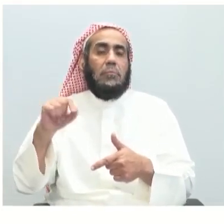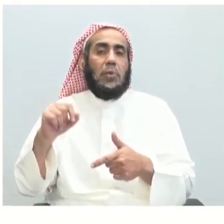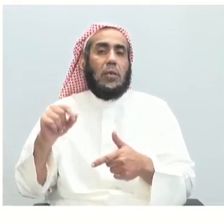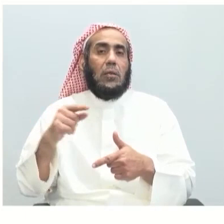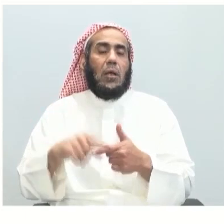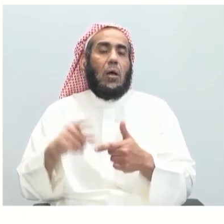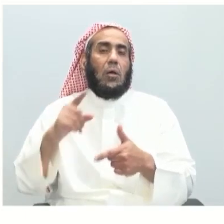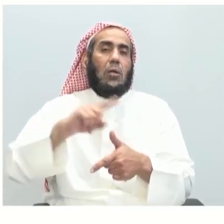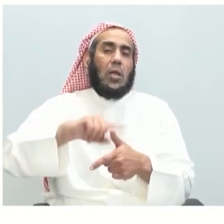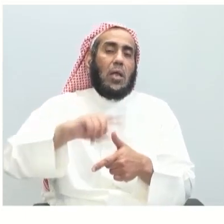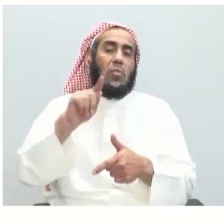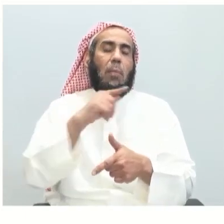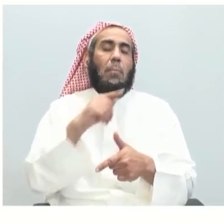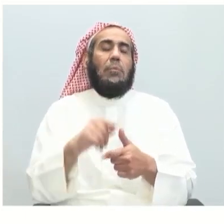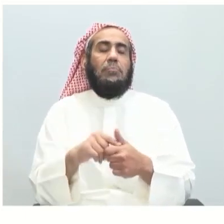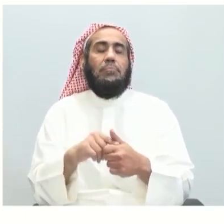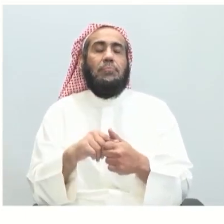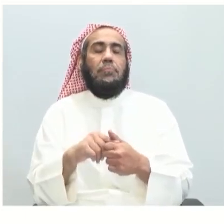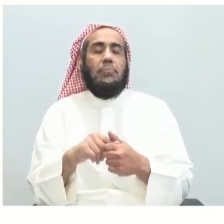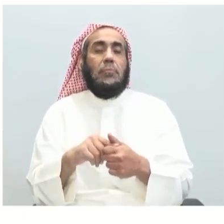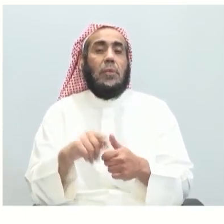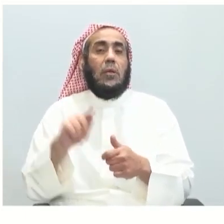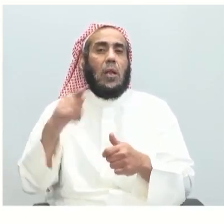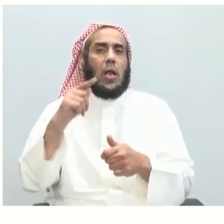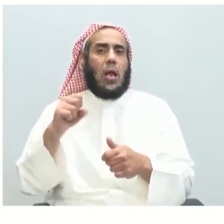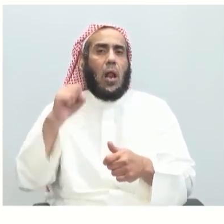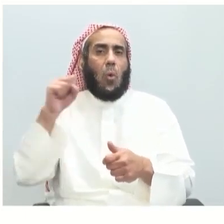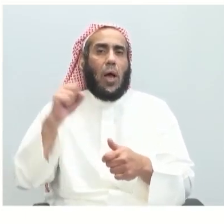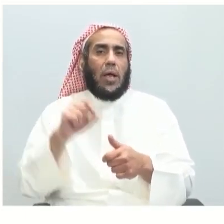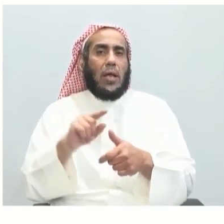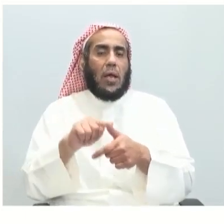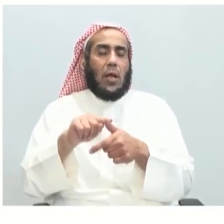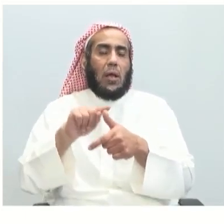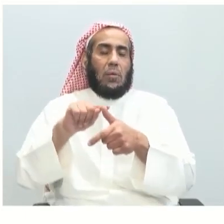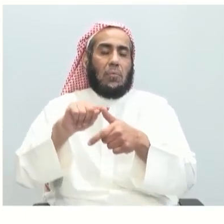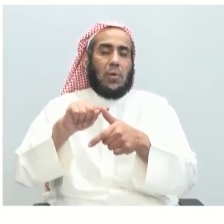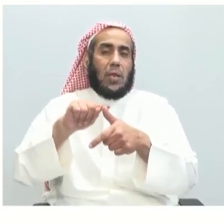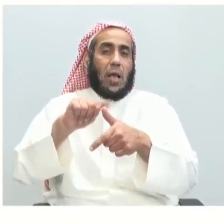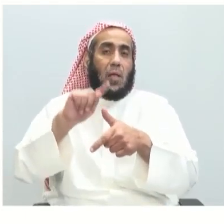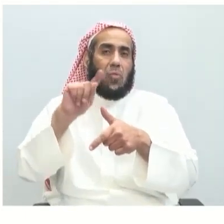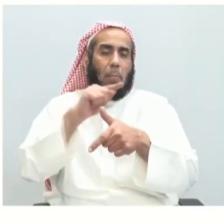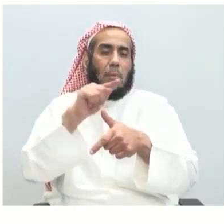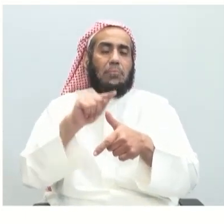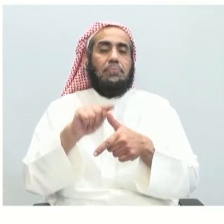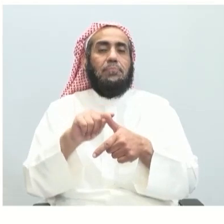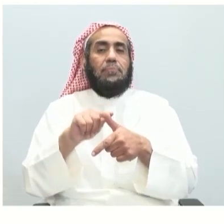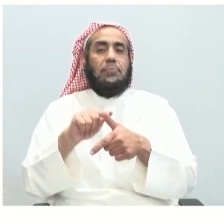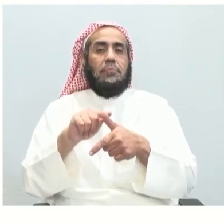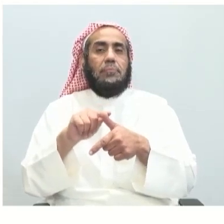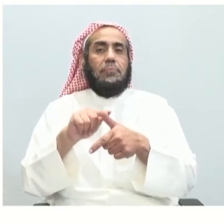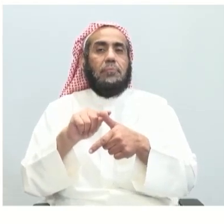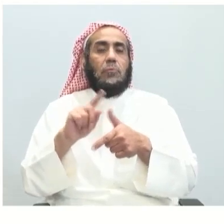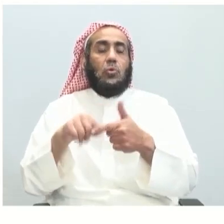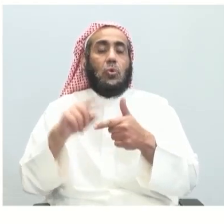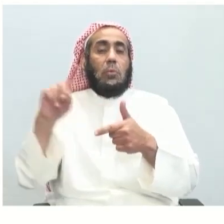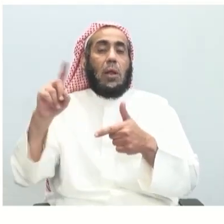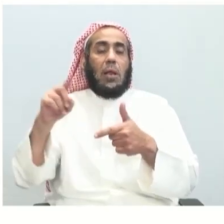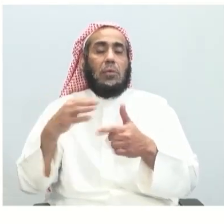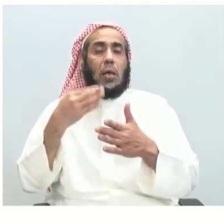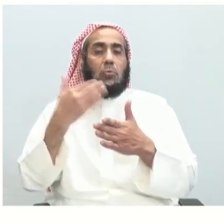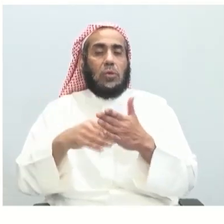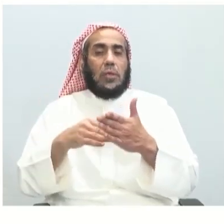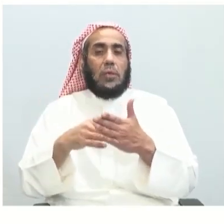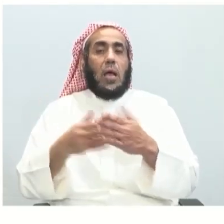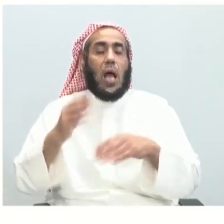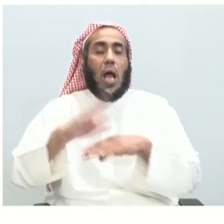حركه او حركه ما قبلها هي الضمه اذا كان الحركه الاقوى من حركتها وحركه ما قبلها هي الضمه وايضا ترسم الهمزه المتوسطه